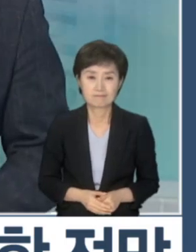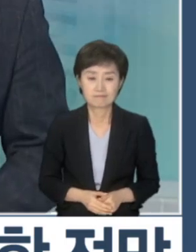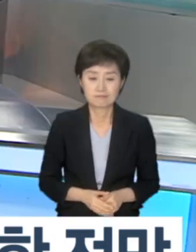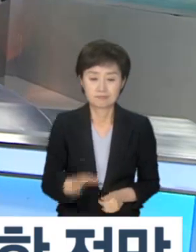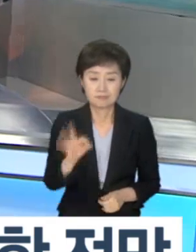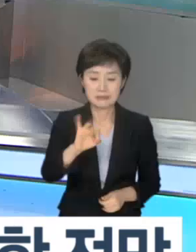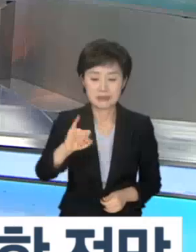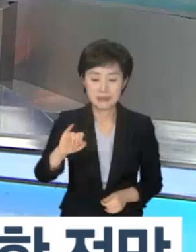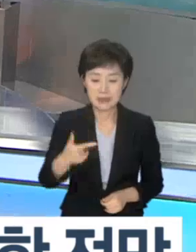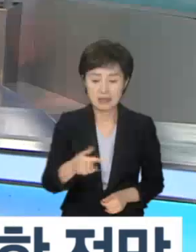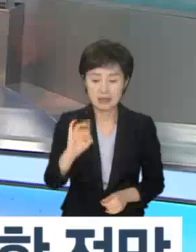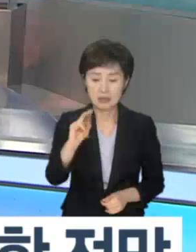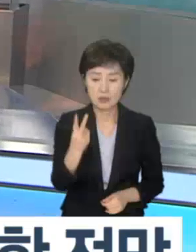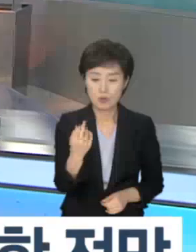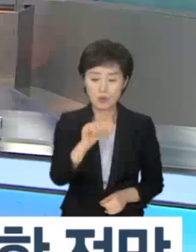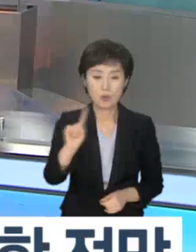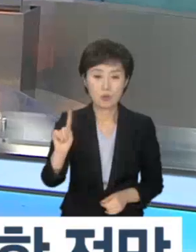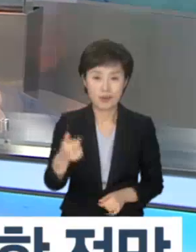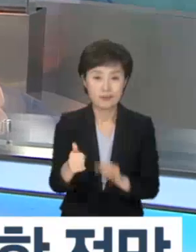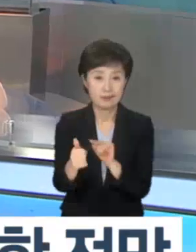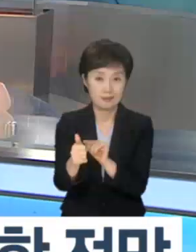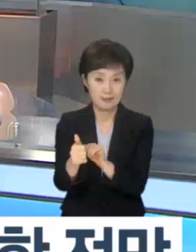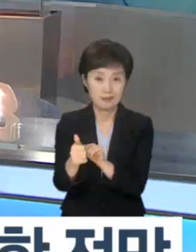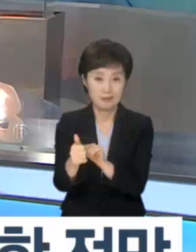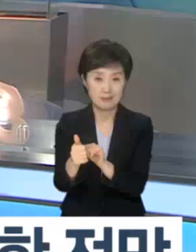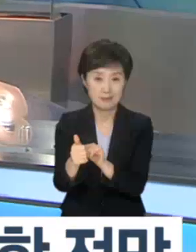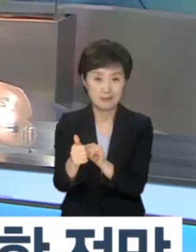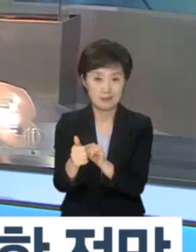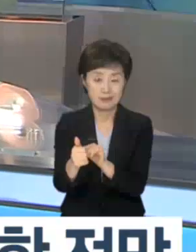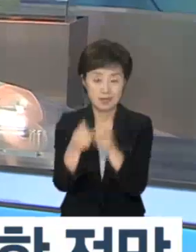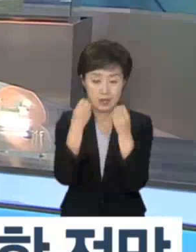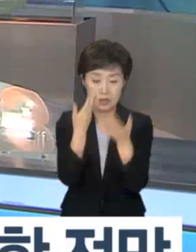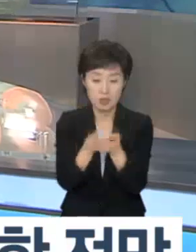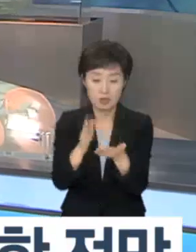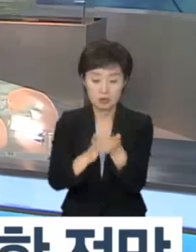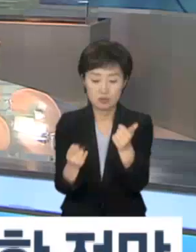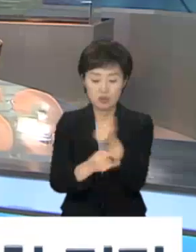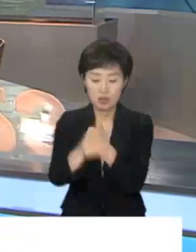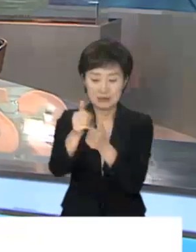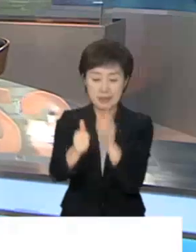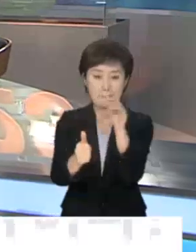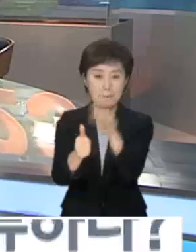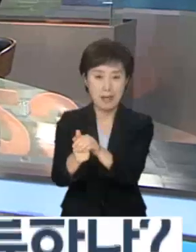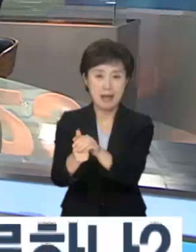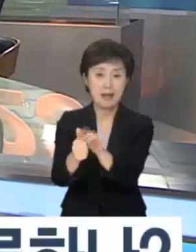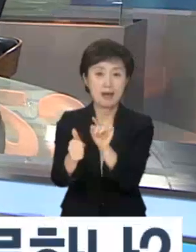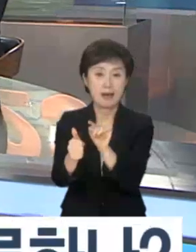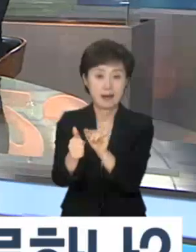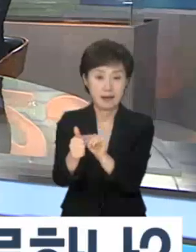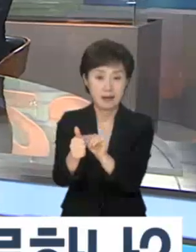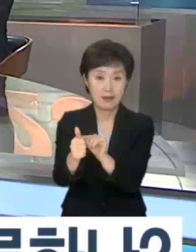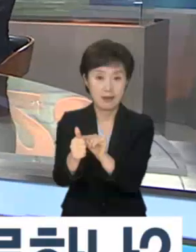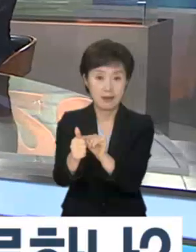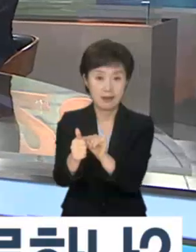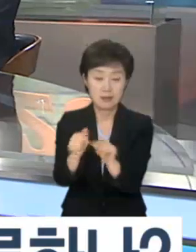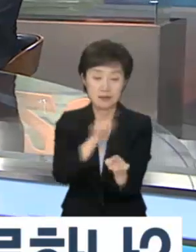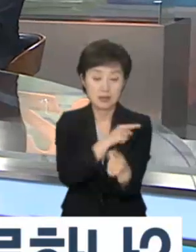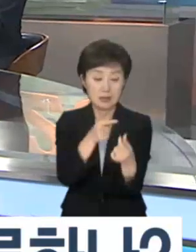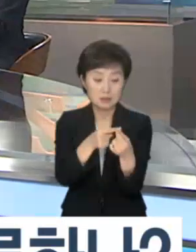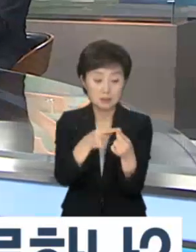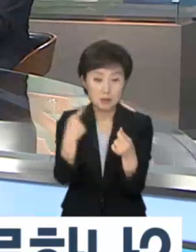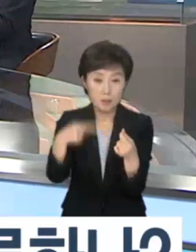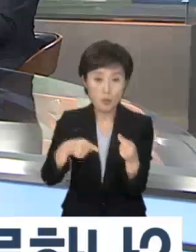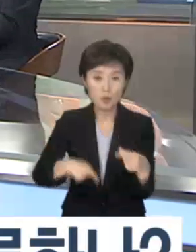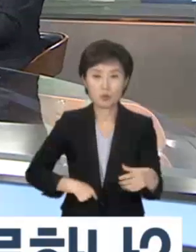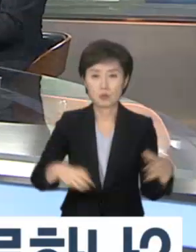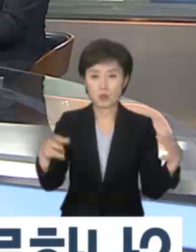인요한 위원장의 혁신위, 지금 이제 주목하고 있는 키워드 네 건 키워드도 통합이고요. 그리고